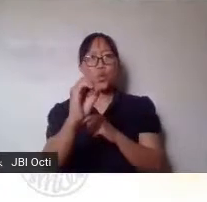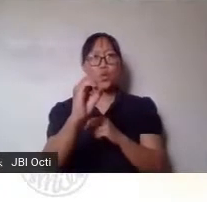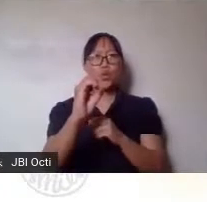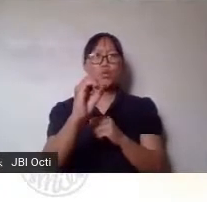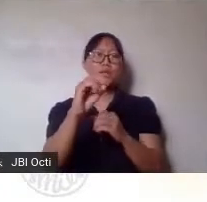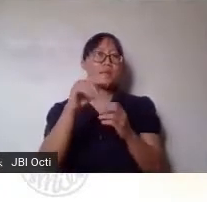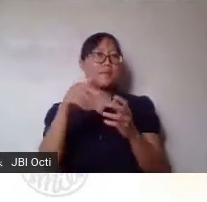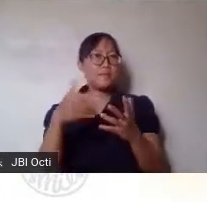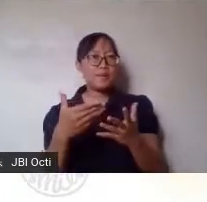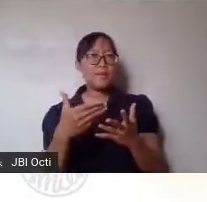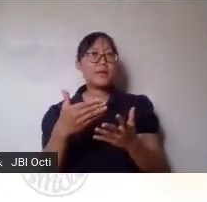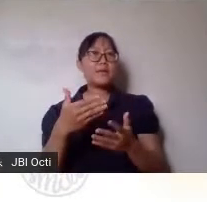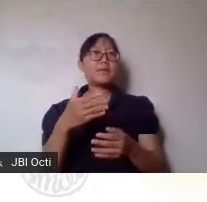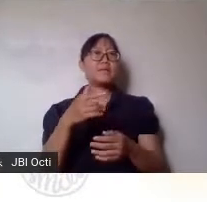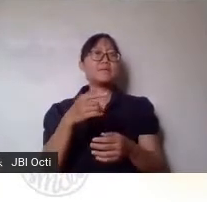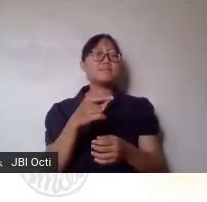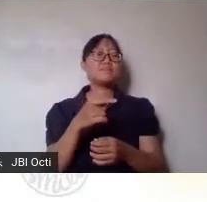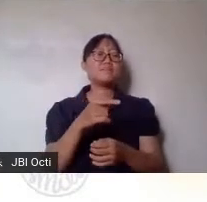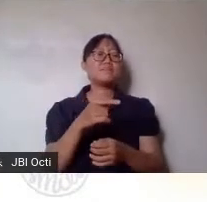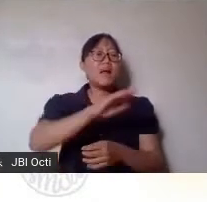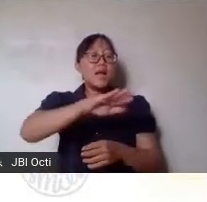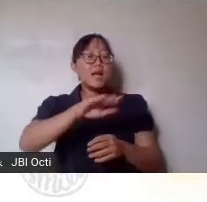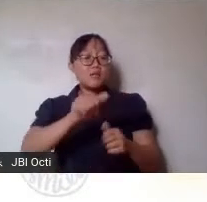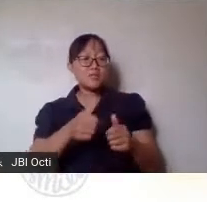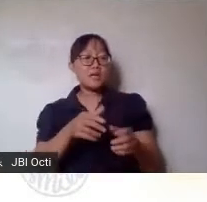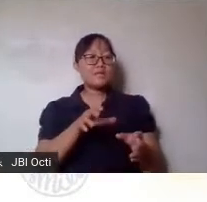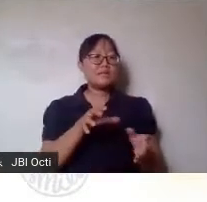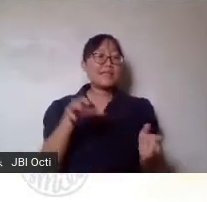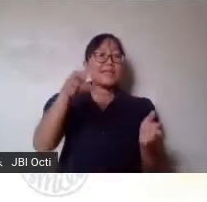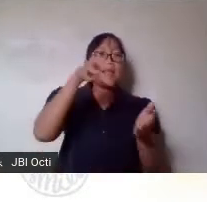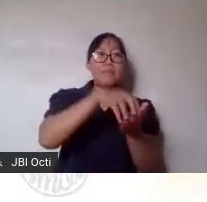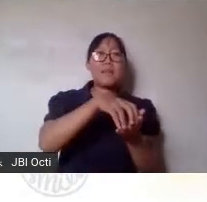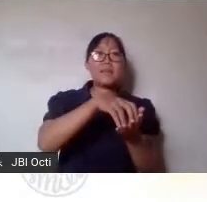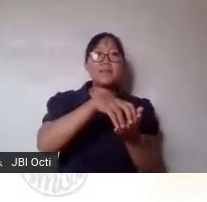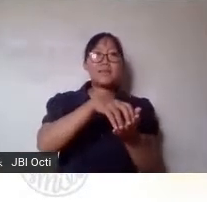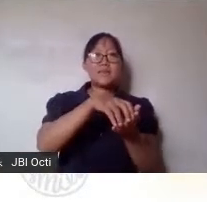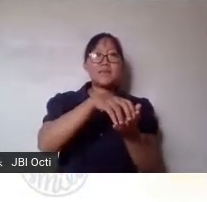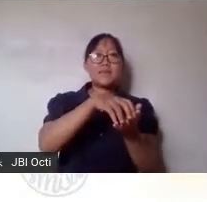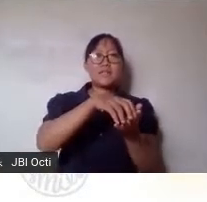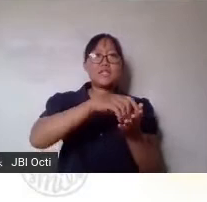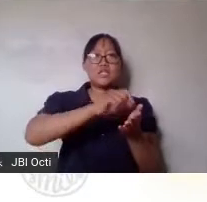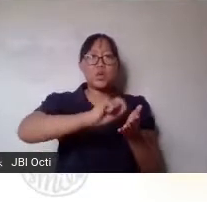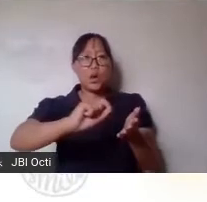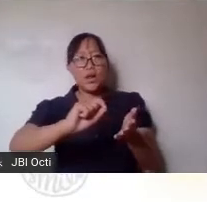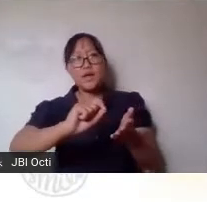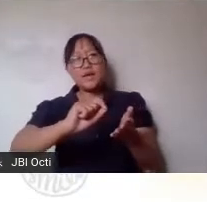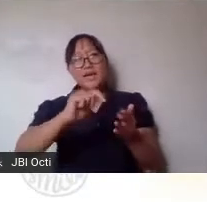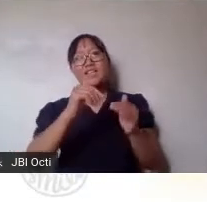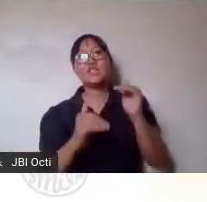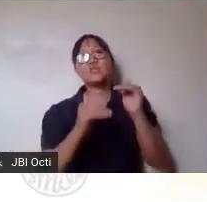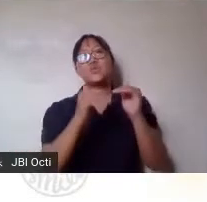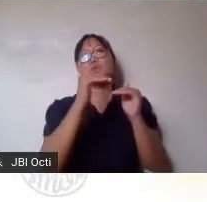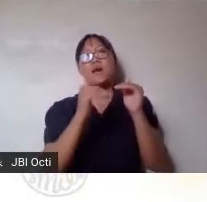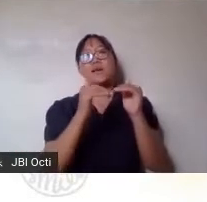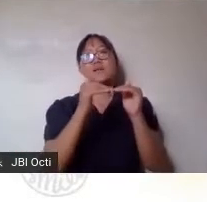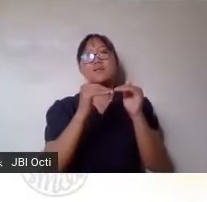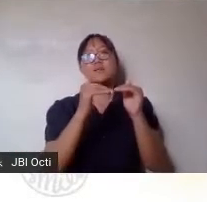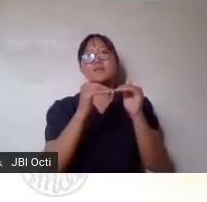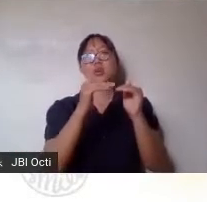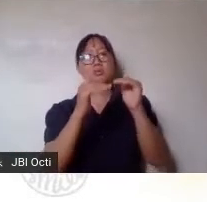di sekolah yang memang sesuai harusnya buat anak-anak tersebut. Baik, slide berikutnya.